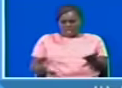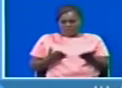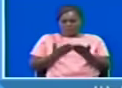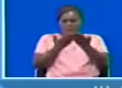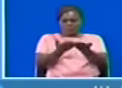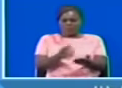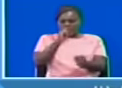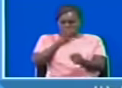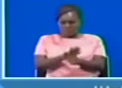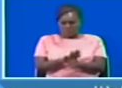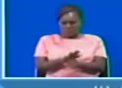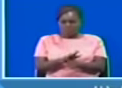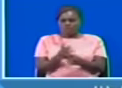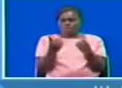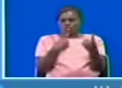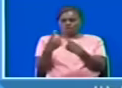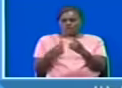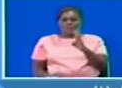was speaking in Magarini constituency.